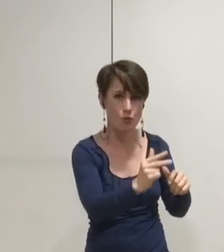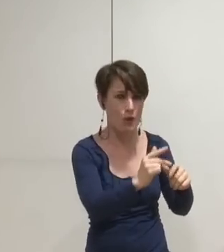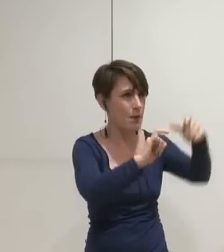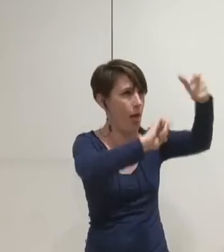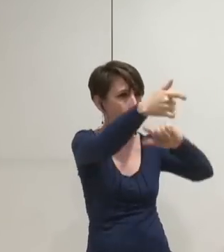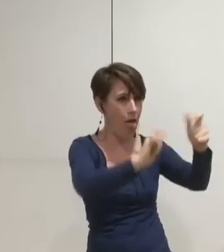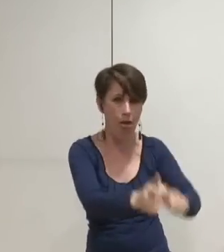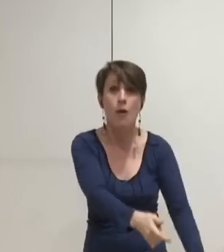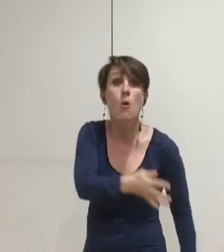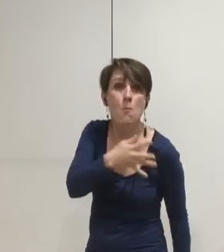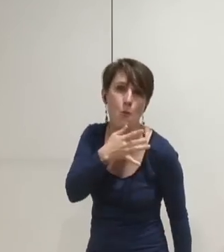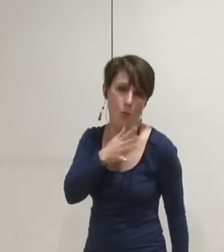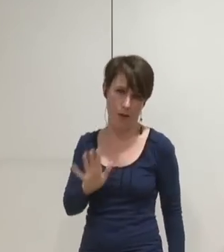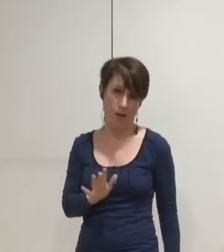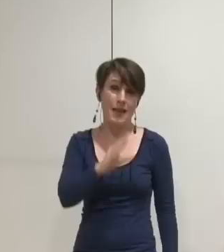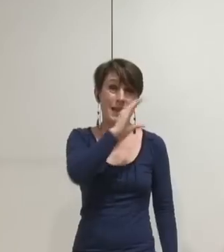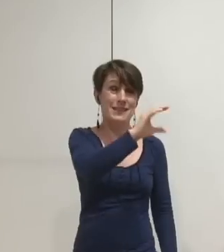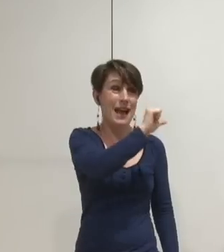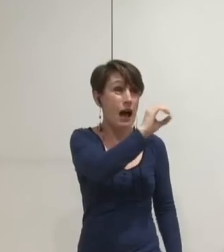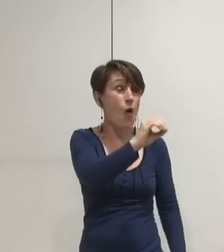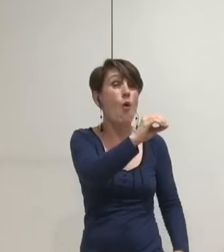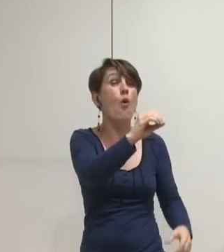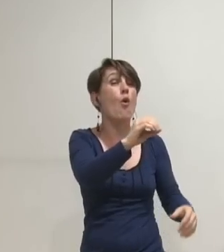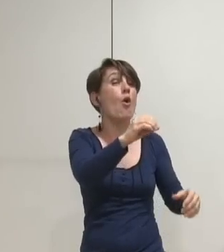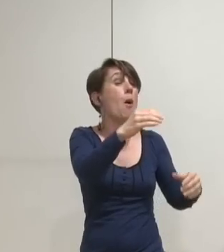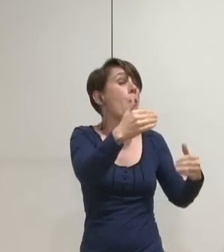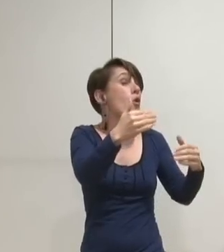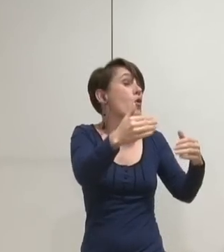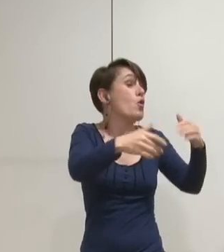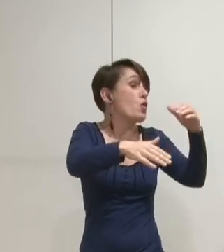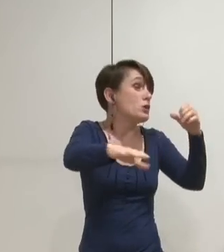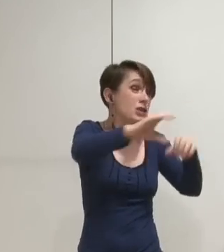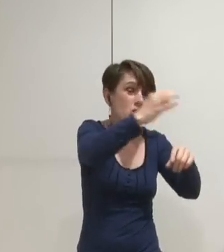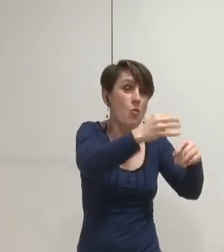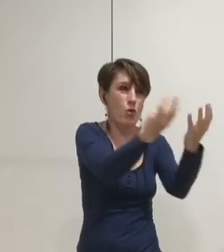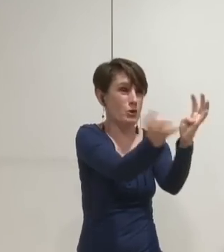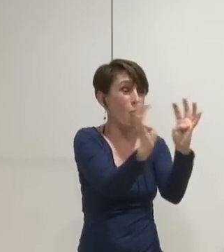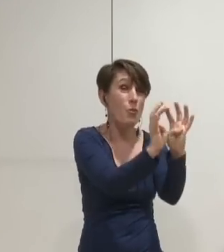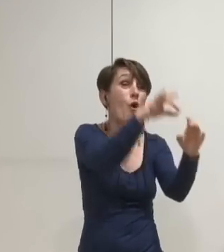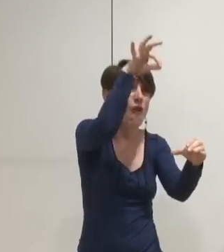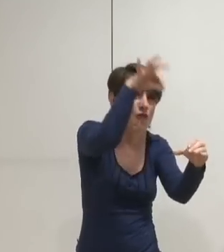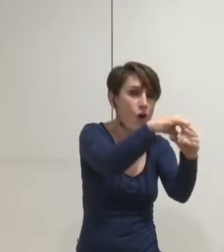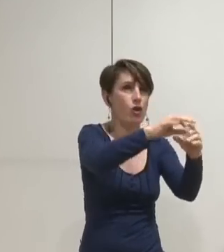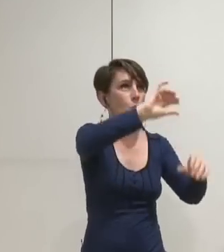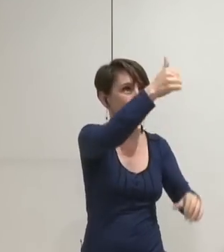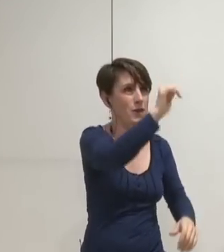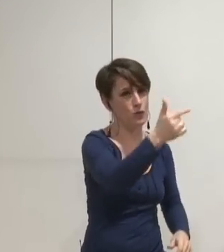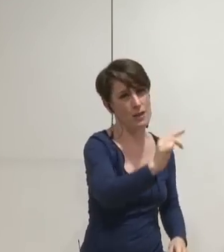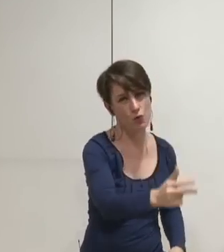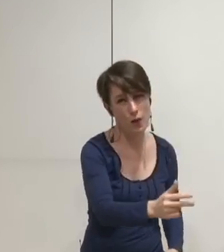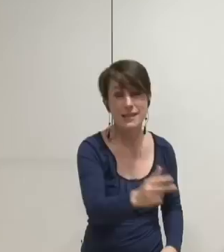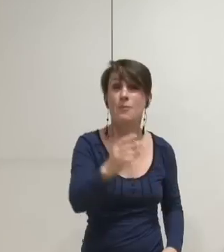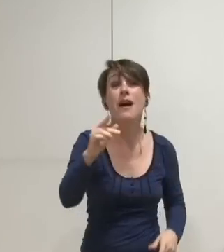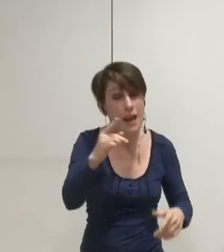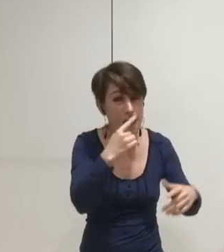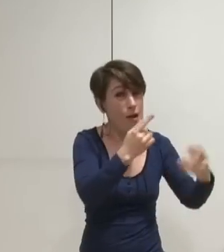imité de ses membres le groupe majoritaire ainsi que les deux oppositions l'ordre qui est